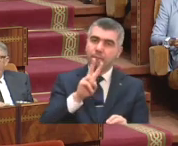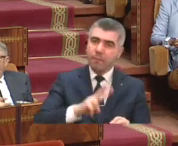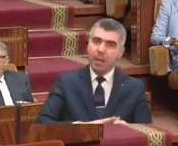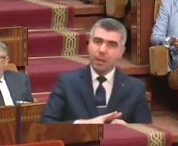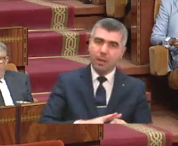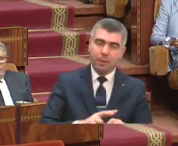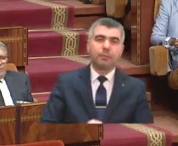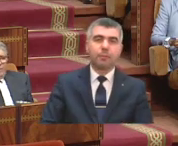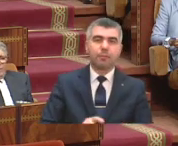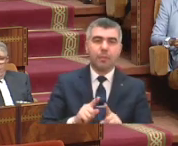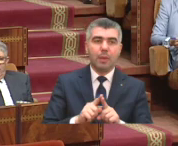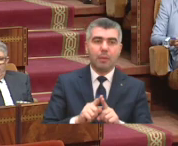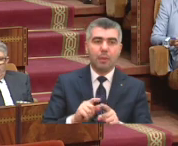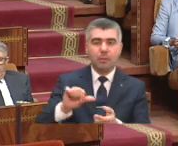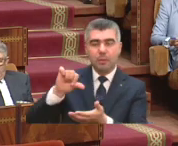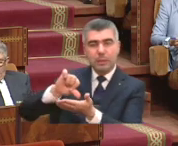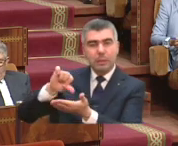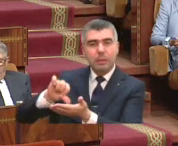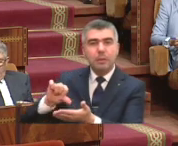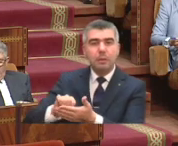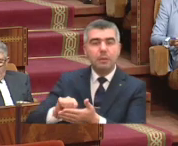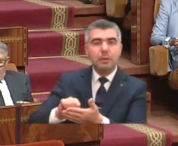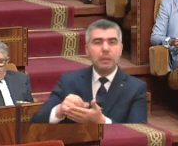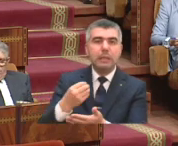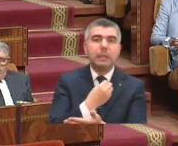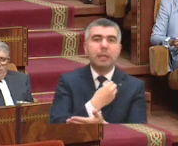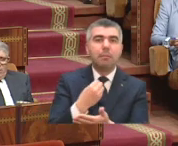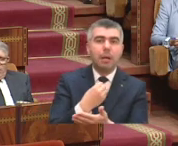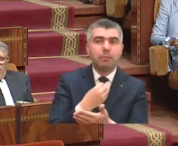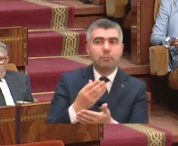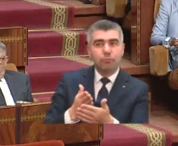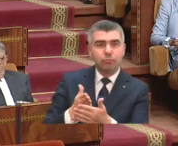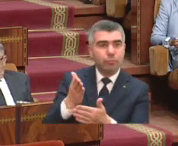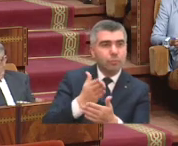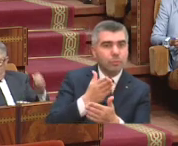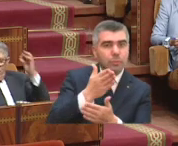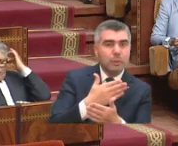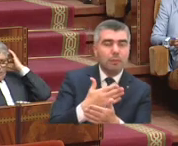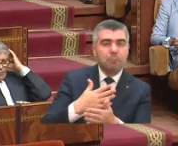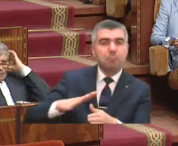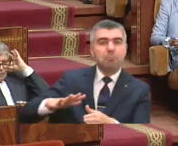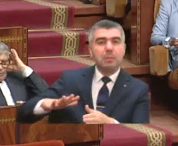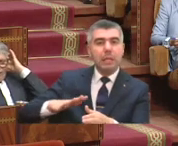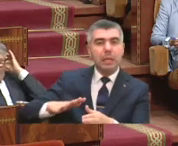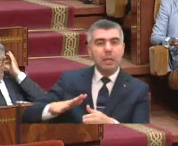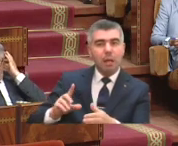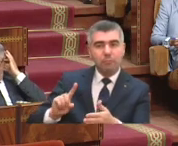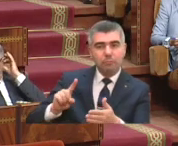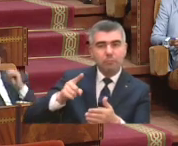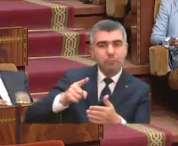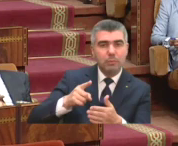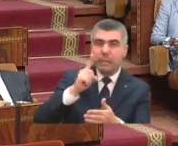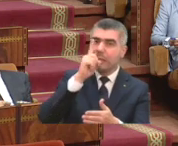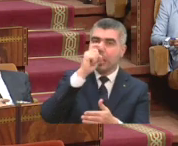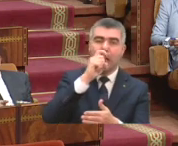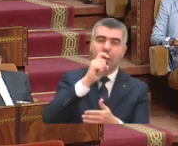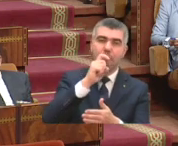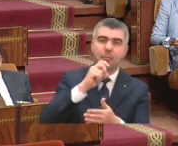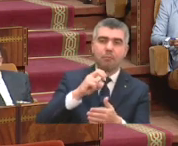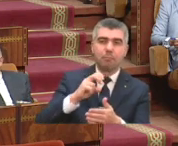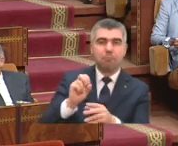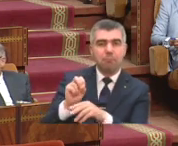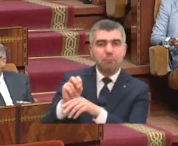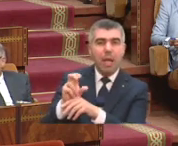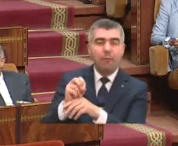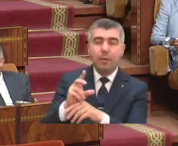اشكال تعميم مراكز الانكولوجيا، حيت تنقل العلاج في مدن اخرى كيزيد المعاناه ديال الاسر كما قلت، والمرضى